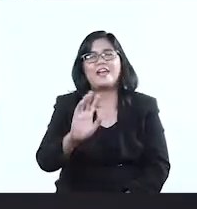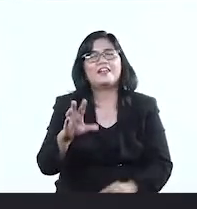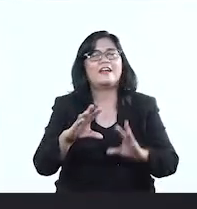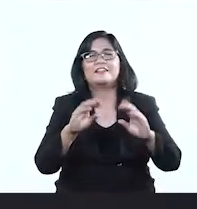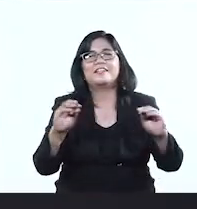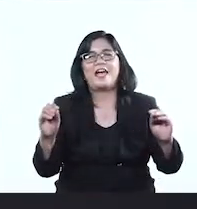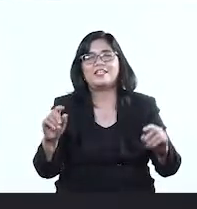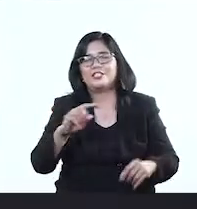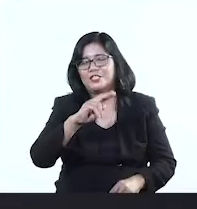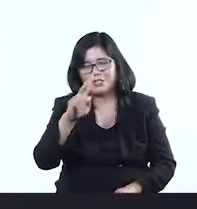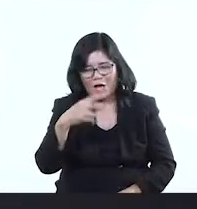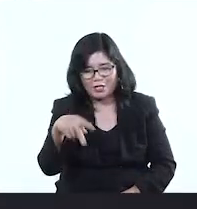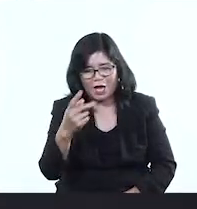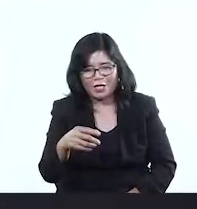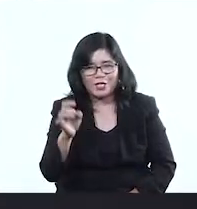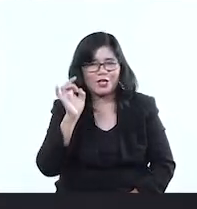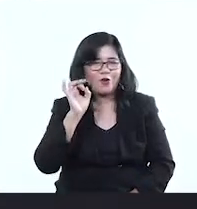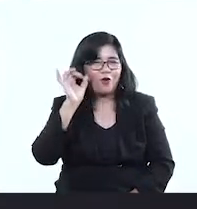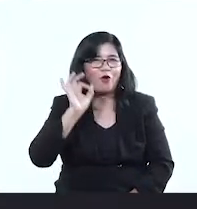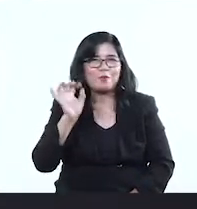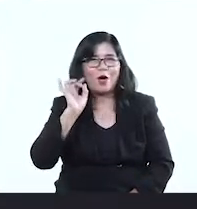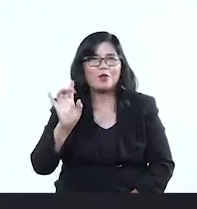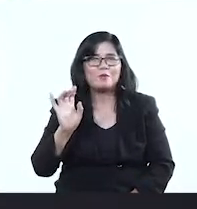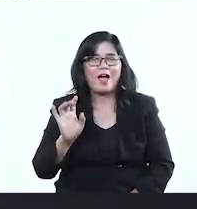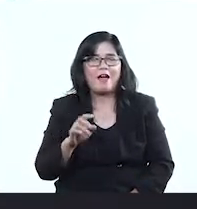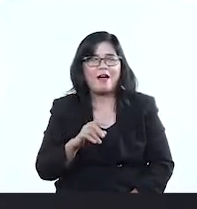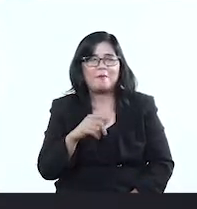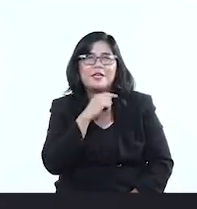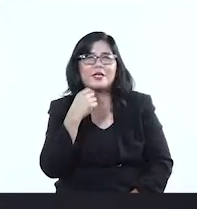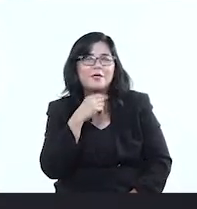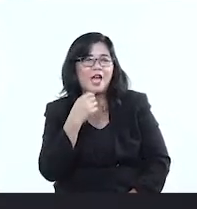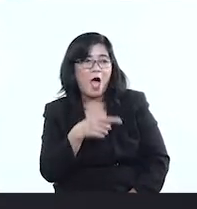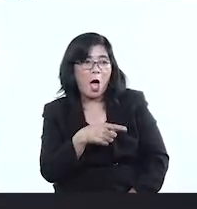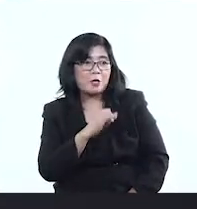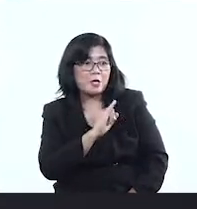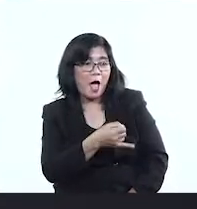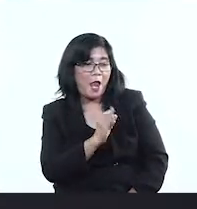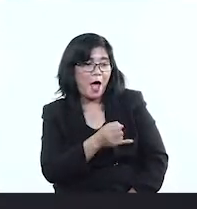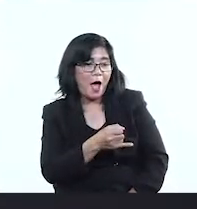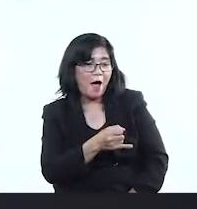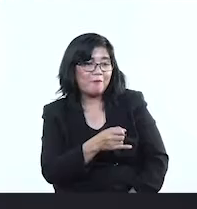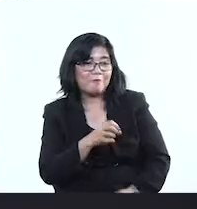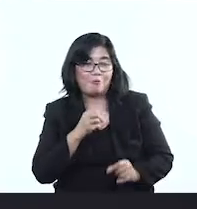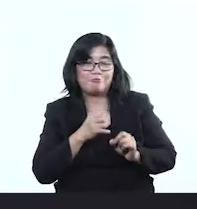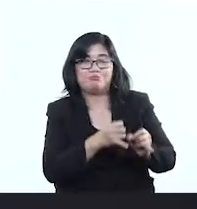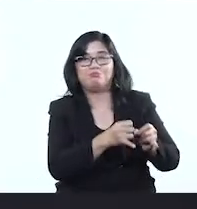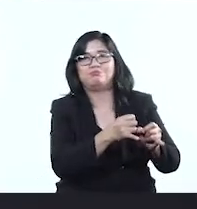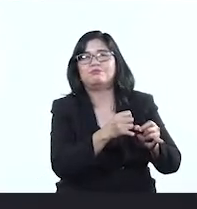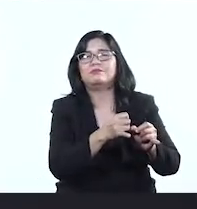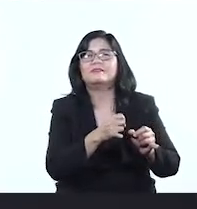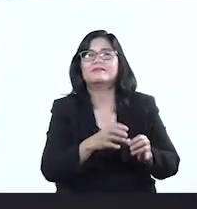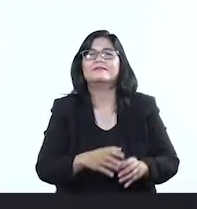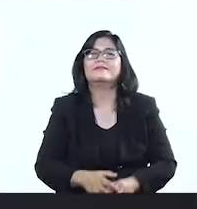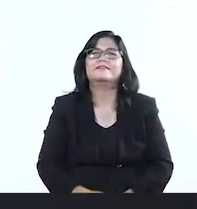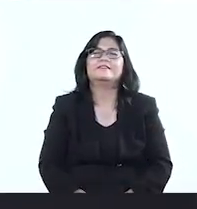dia cari hal khotbah khotbah Pendeta Day denominasi Lain Pokoknya dia cari kata-kata yang pas bisa diserang serang